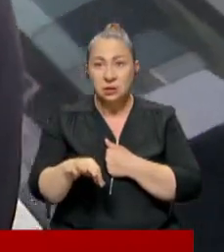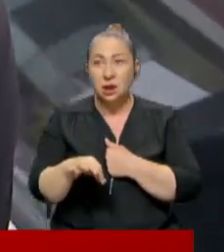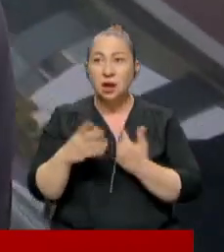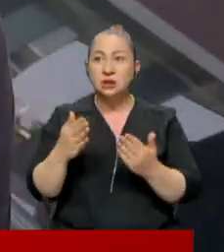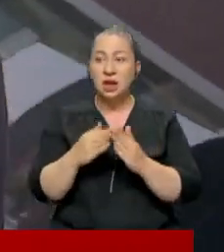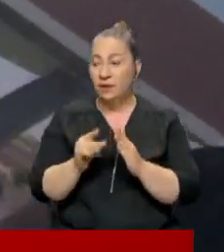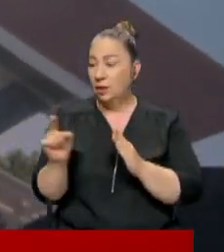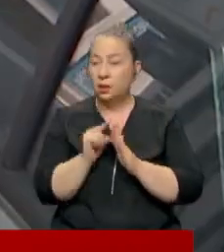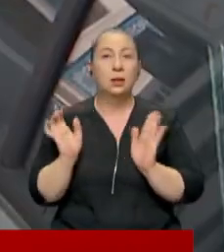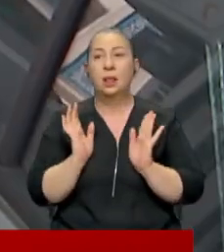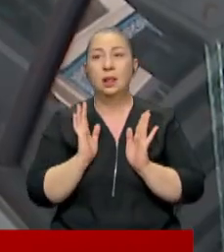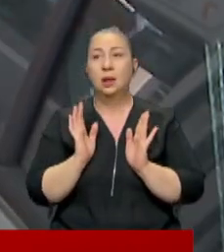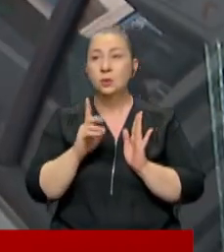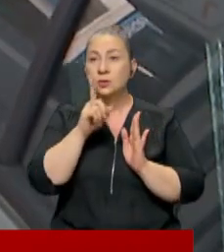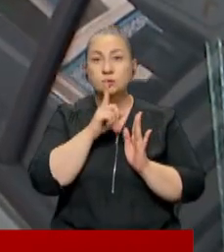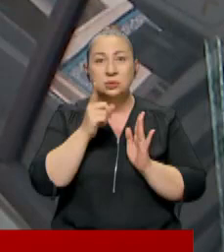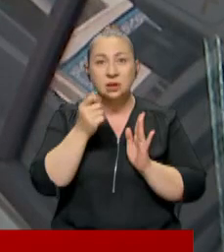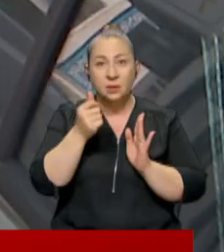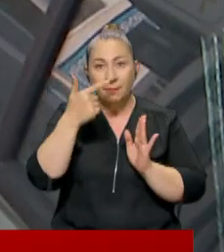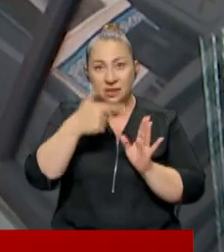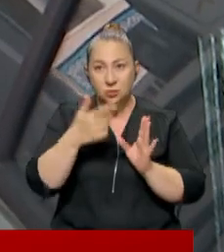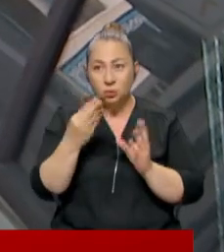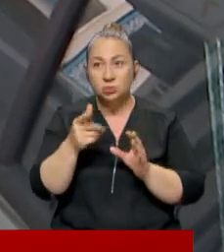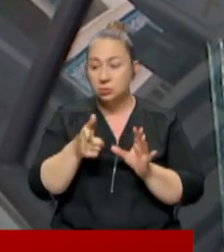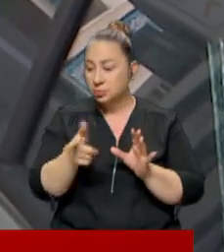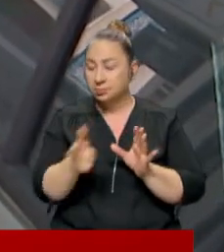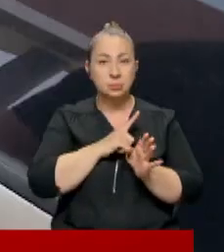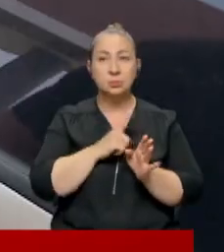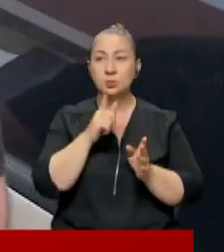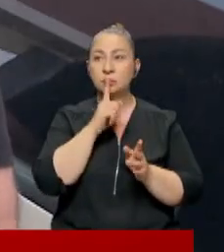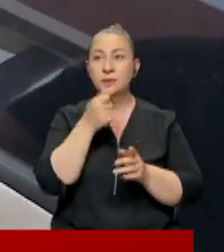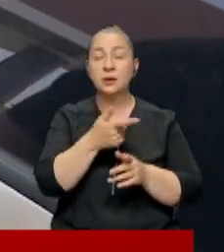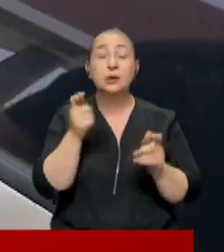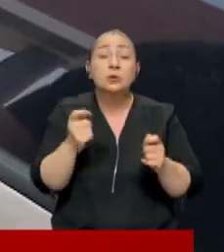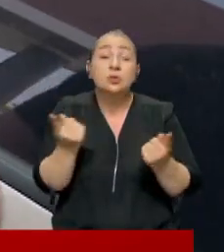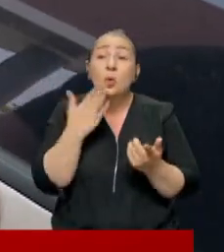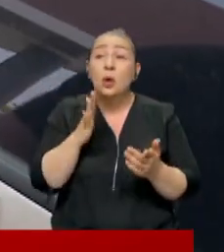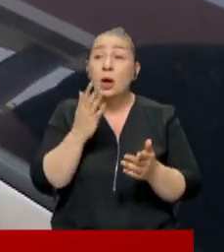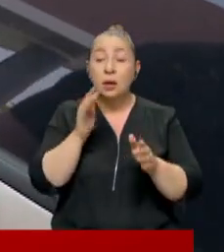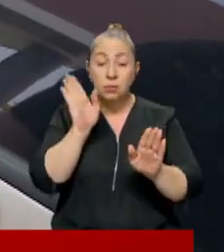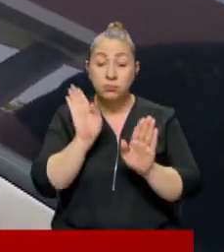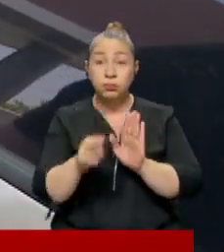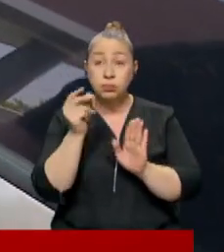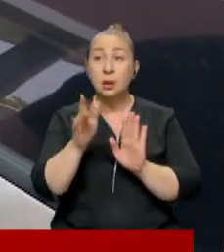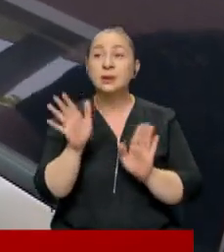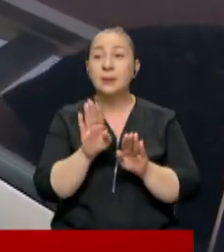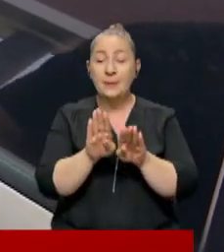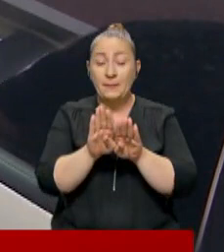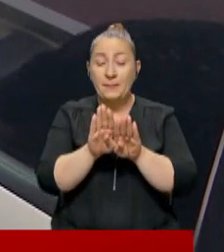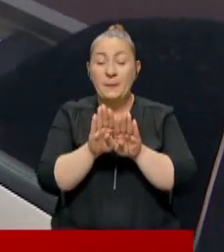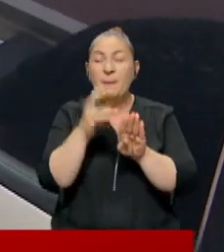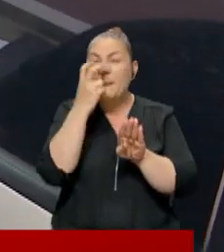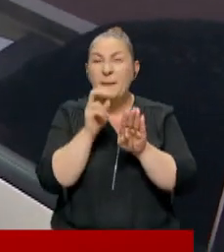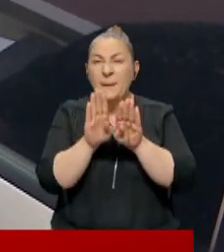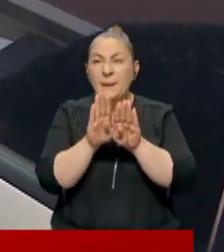ancak evimize gidebiliyoruz 110'luk benzinli olduğu gibi soğuk çıkar 100 lira gitti hava yapacak şey kaza basmıyoruz ayağımızın